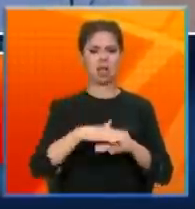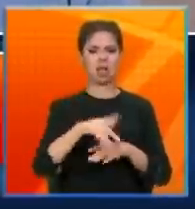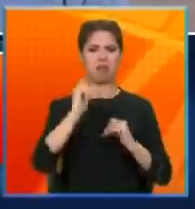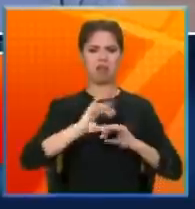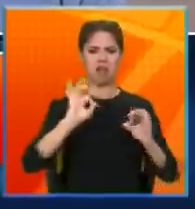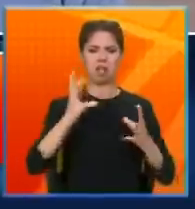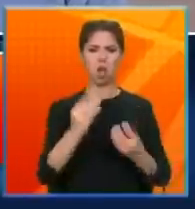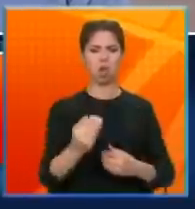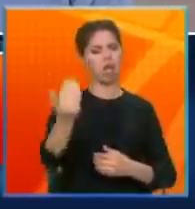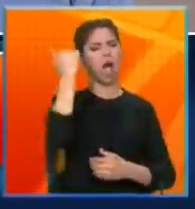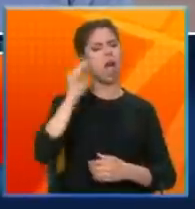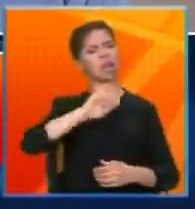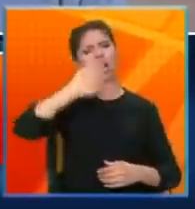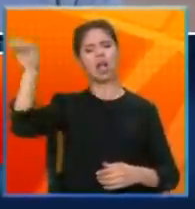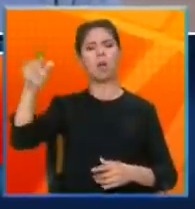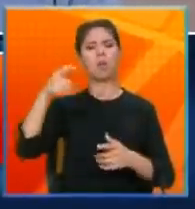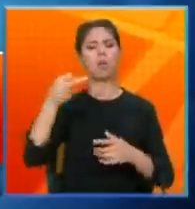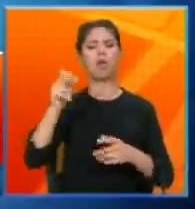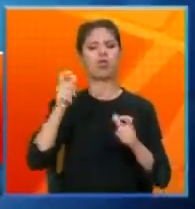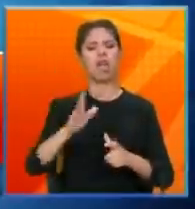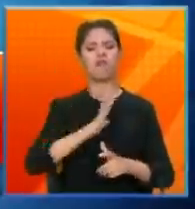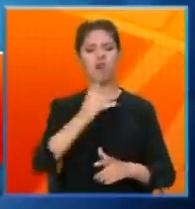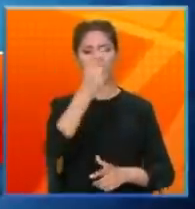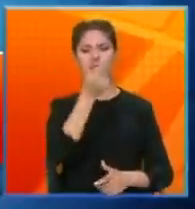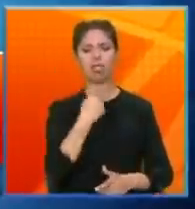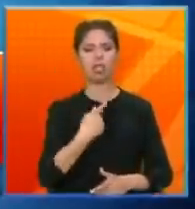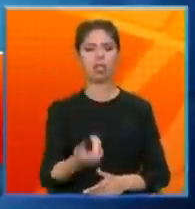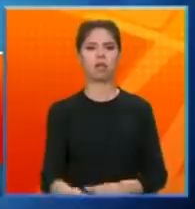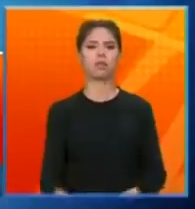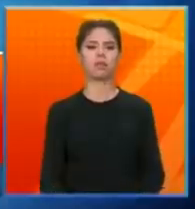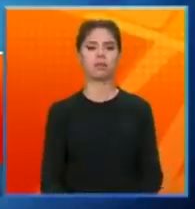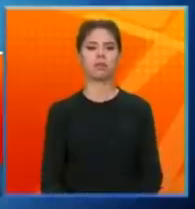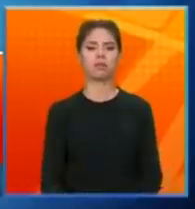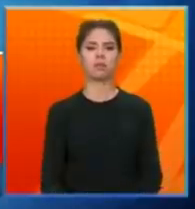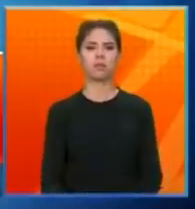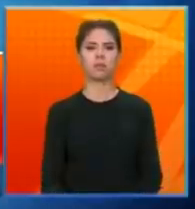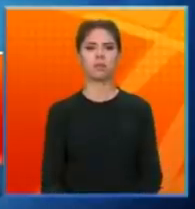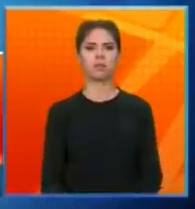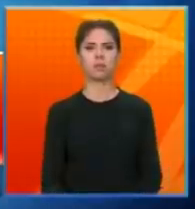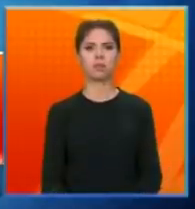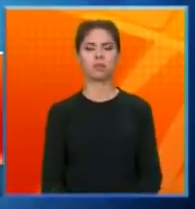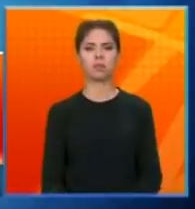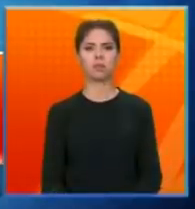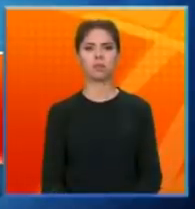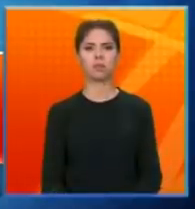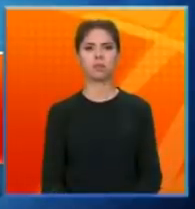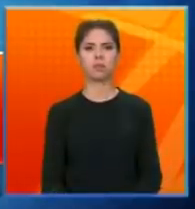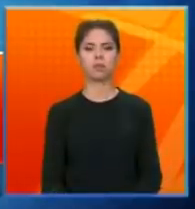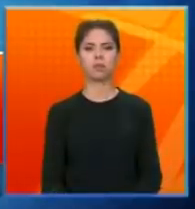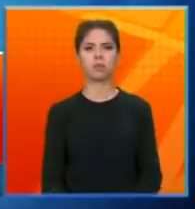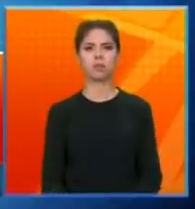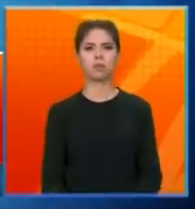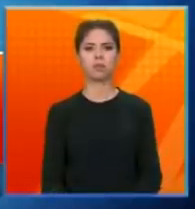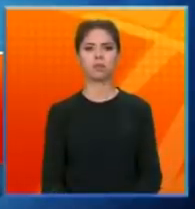rahatsız oluyorsan geç arkada otur. Arkada boş yerler var dedim. Ben salmak istemiyorum, zorla mı biniyorsun? Sen beni zaten almıştın, paramı da almıştın. Hanımefendi